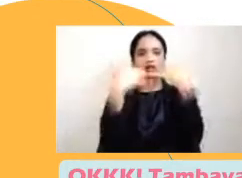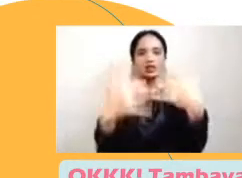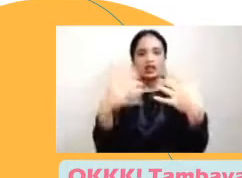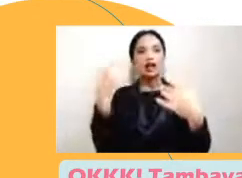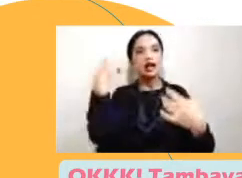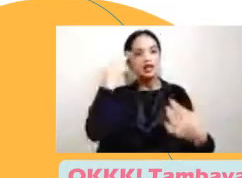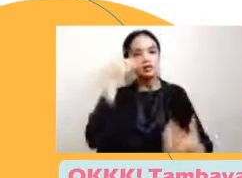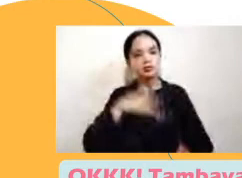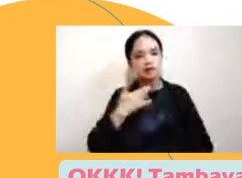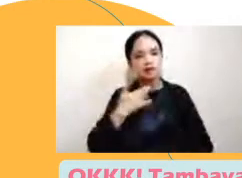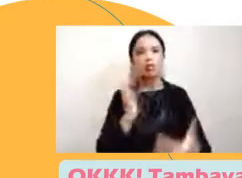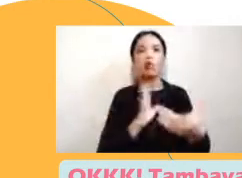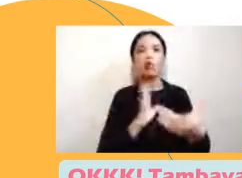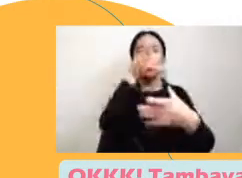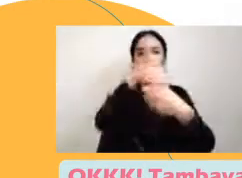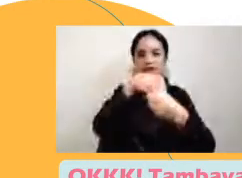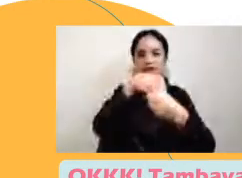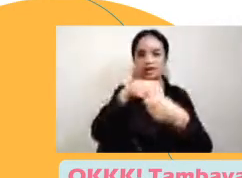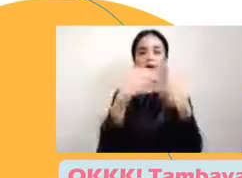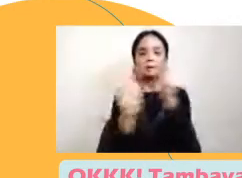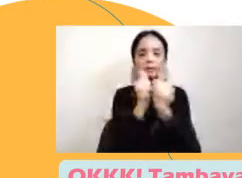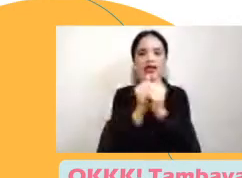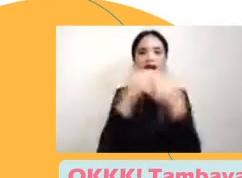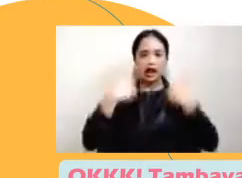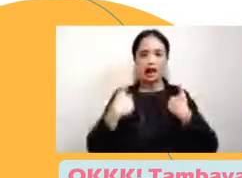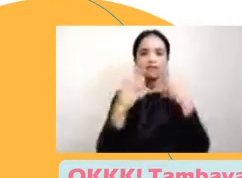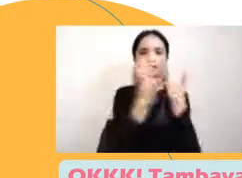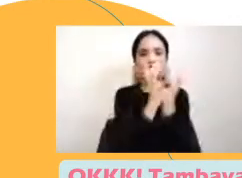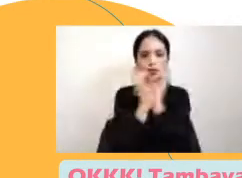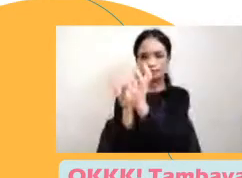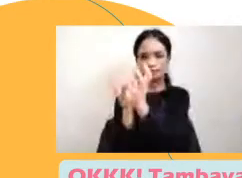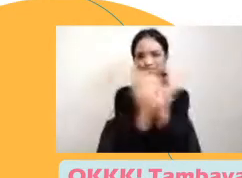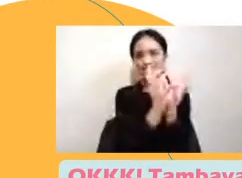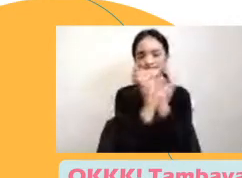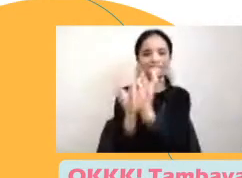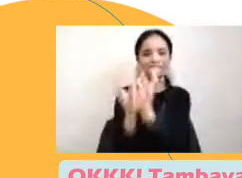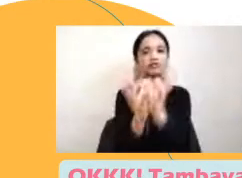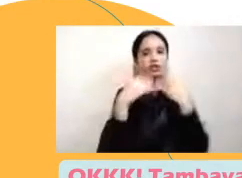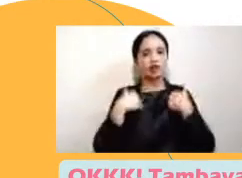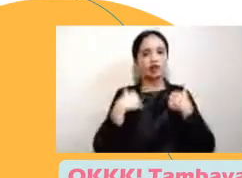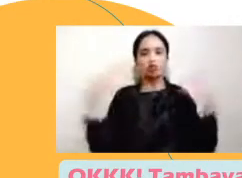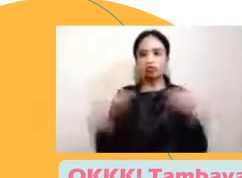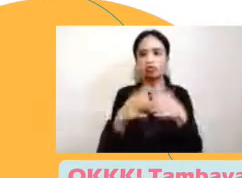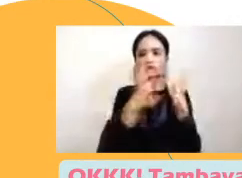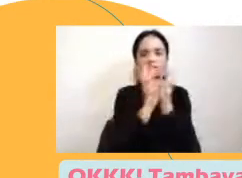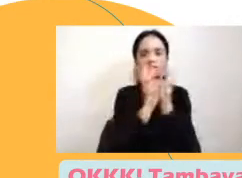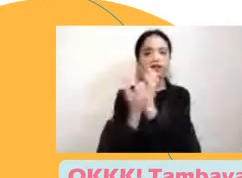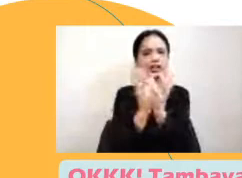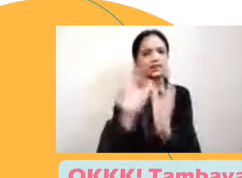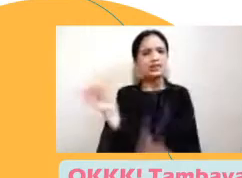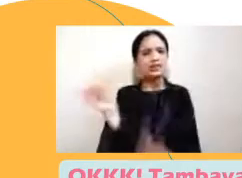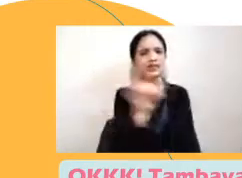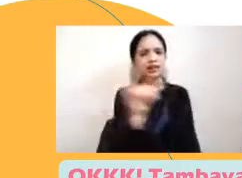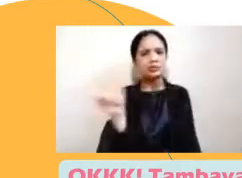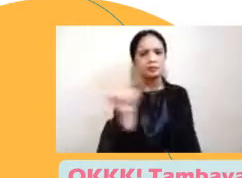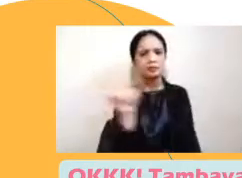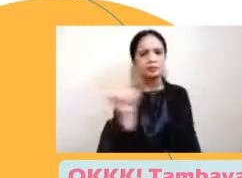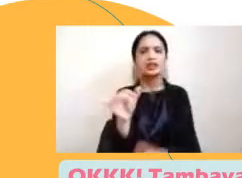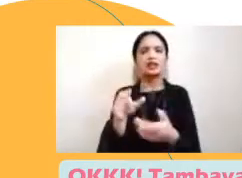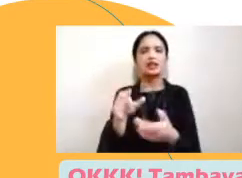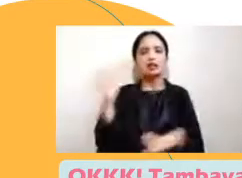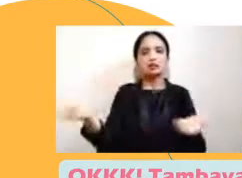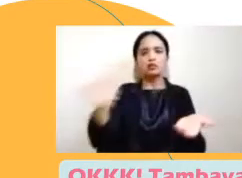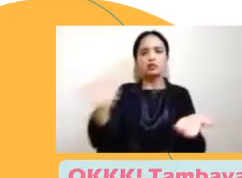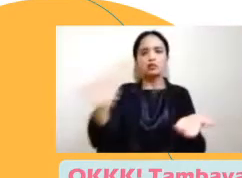kanila, ganyan. So may community, merong pagsasalo. Para siyang buffet. Yeah.